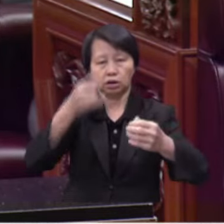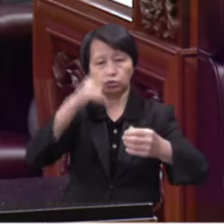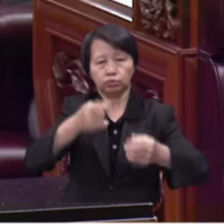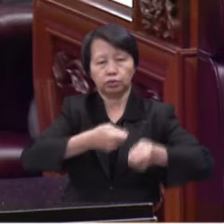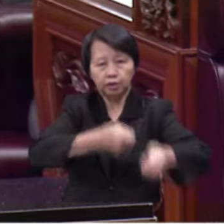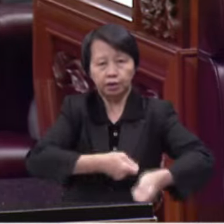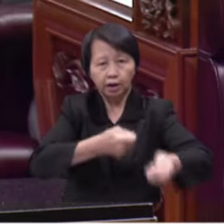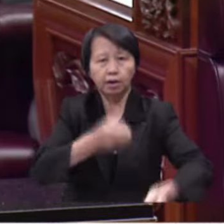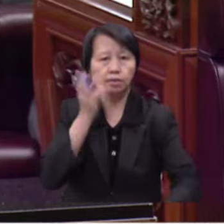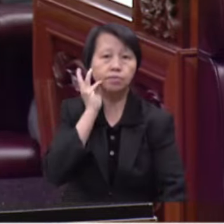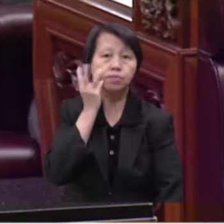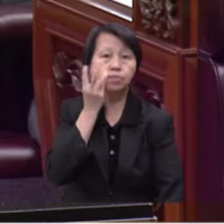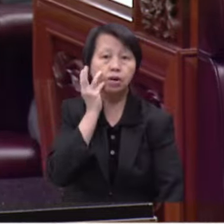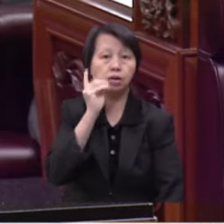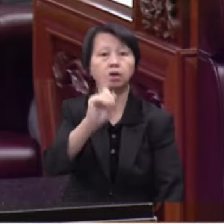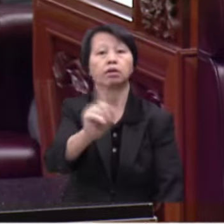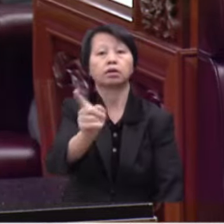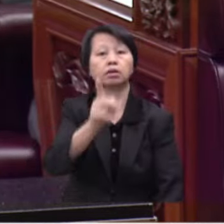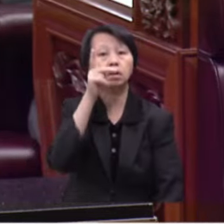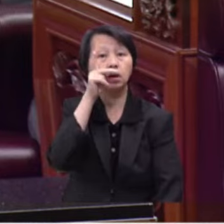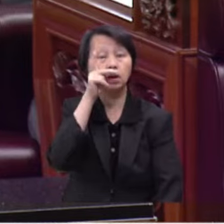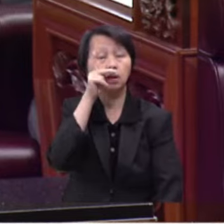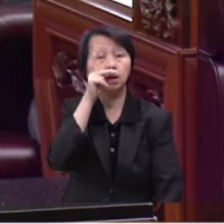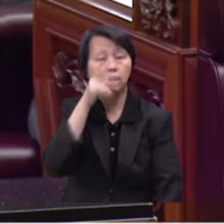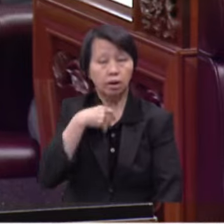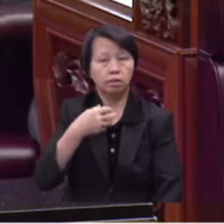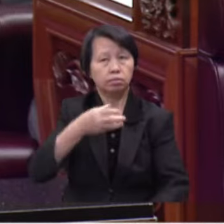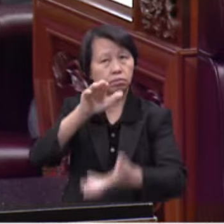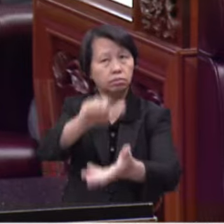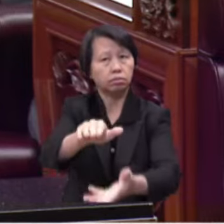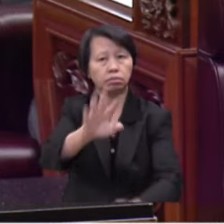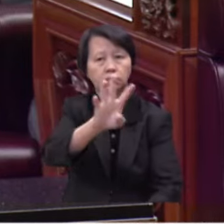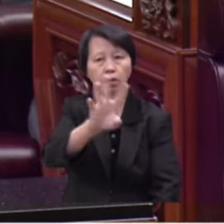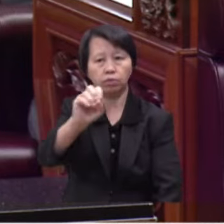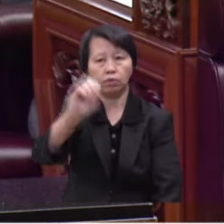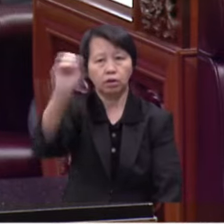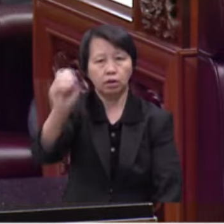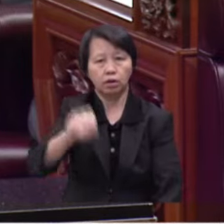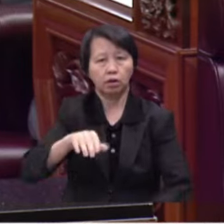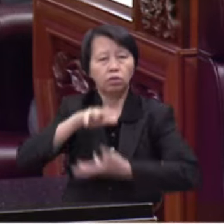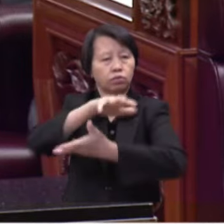padi dimana Kedah menyumbang sebanyak 44 negara